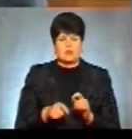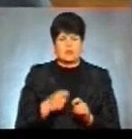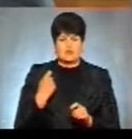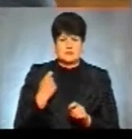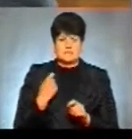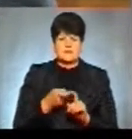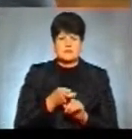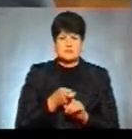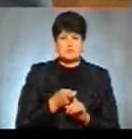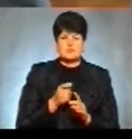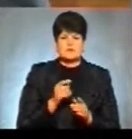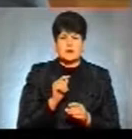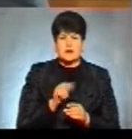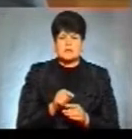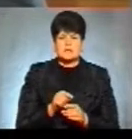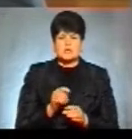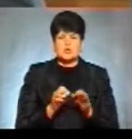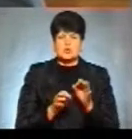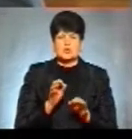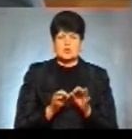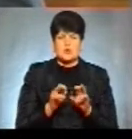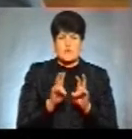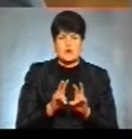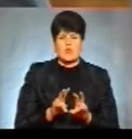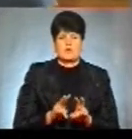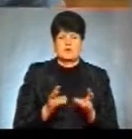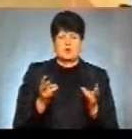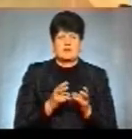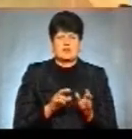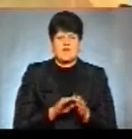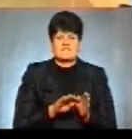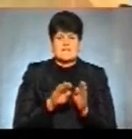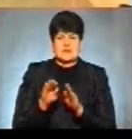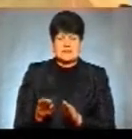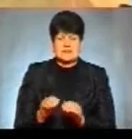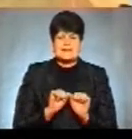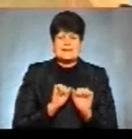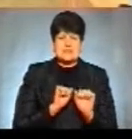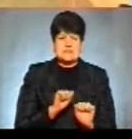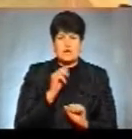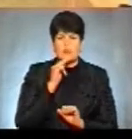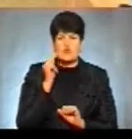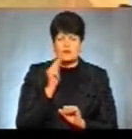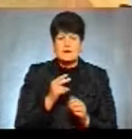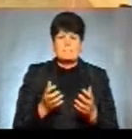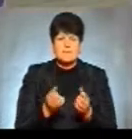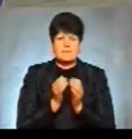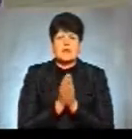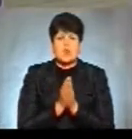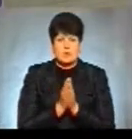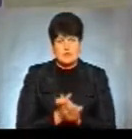сказаним, судовий розгляд необхідно відкладати. Захисники обвинувачених підтримали